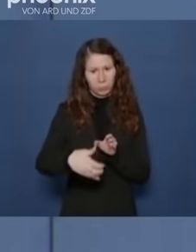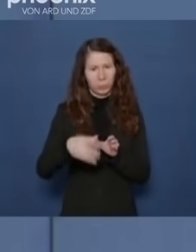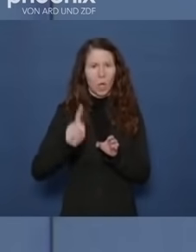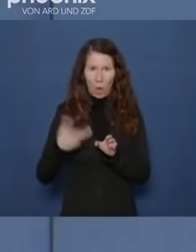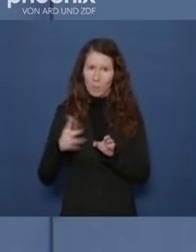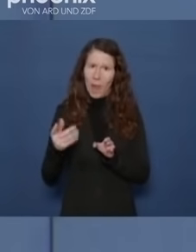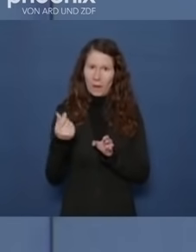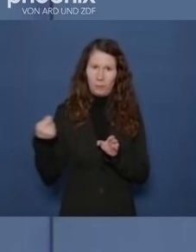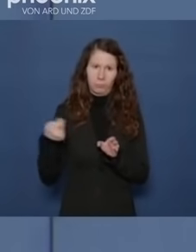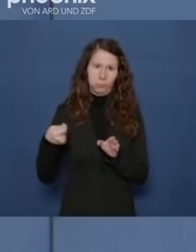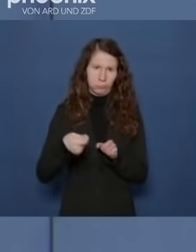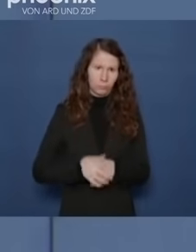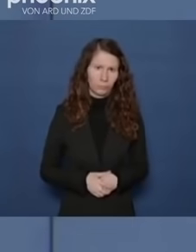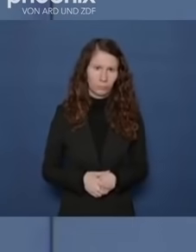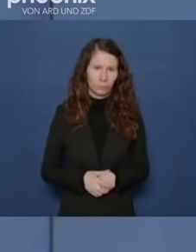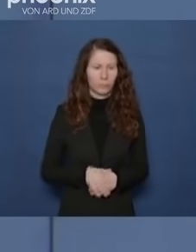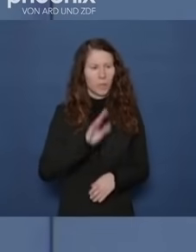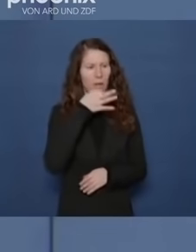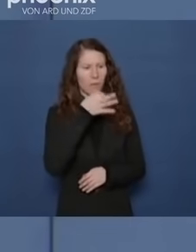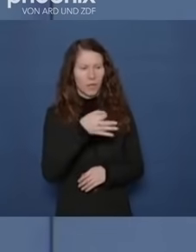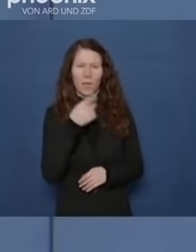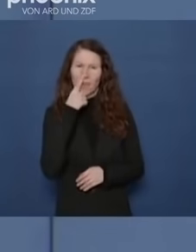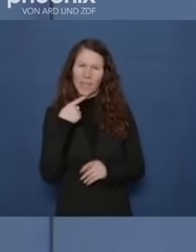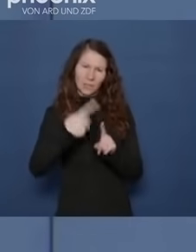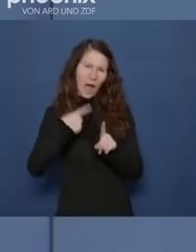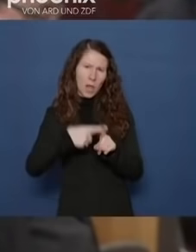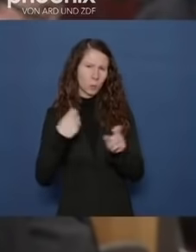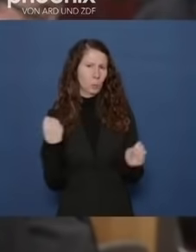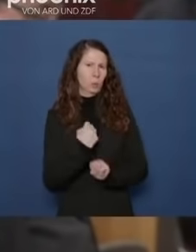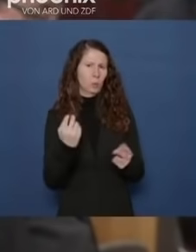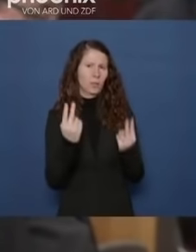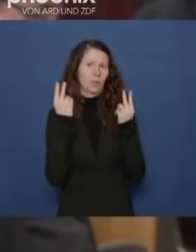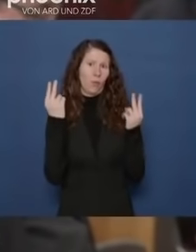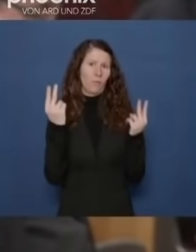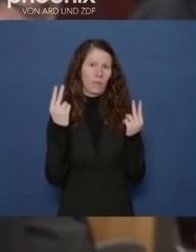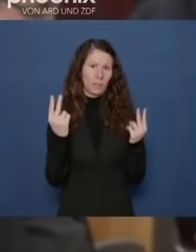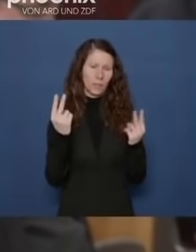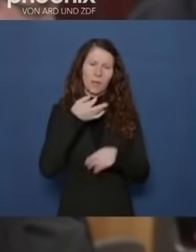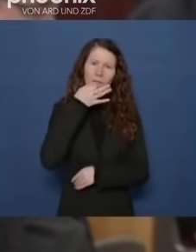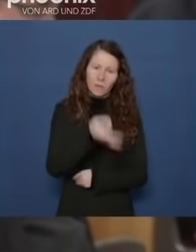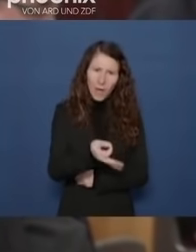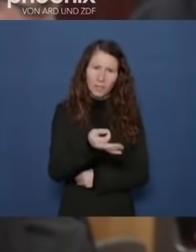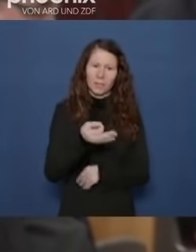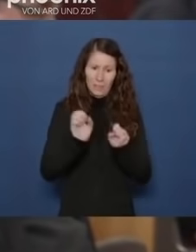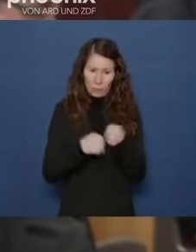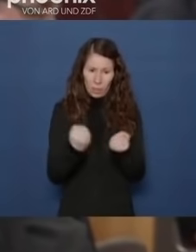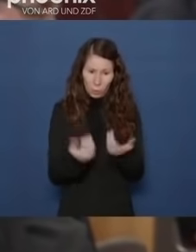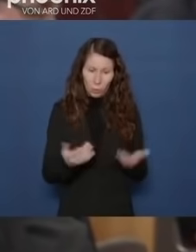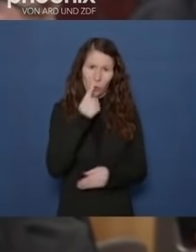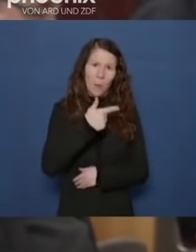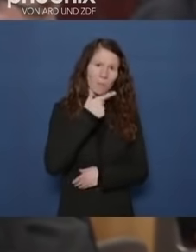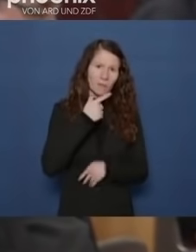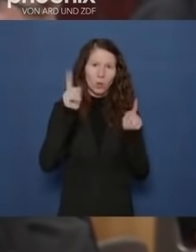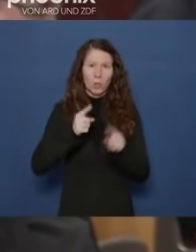werden. Nachfrage, wenn die Zahlen so wichtig sind, nochmal die Frage, wann wird der Zustand beendet sein, dass wir nur Mittwoch, Donnerstag